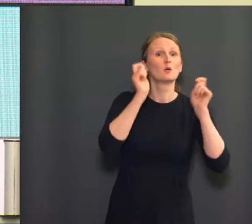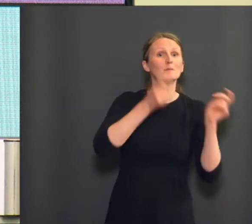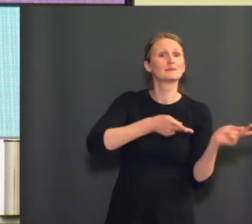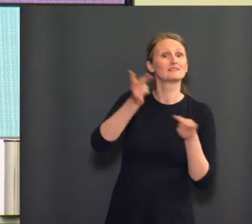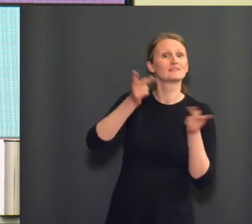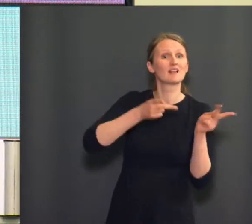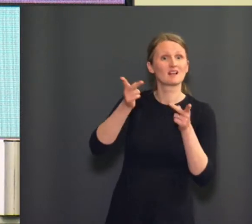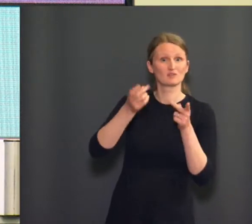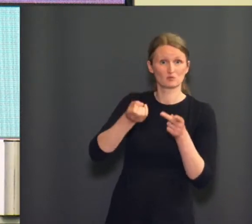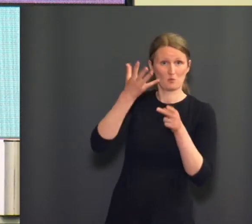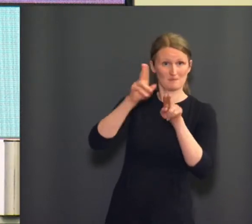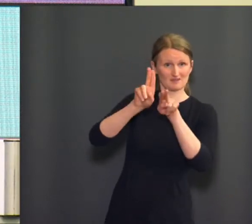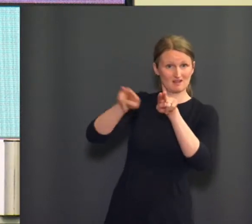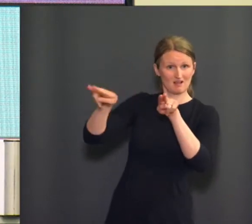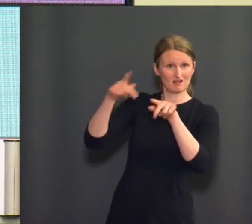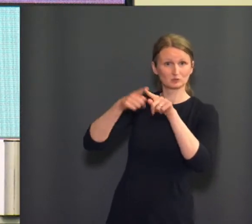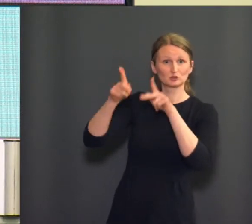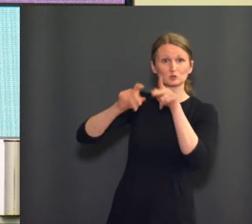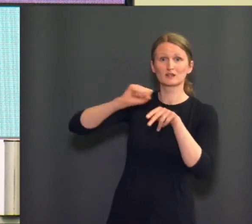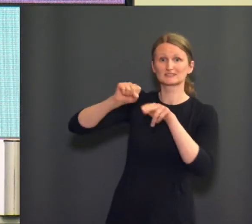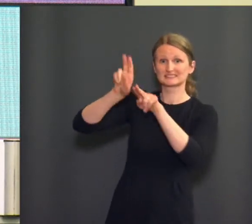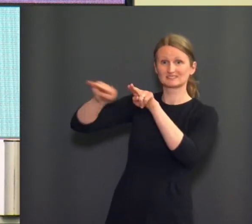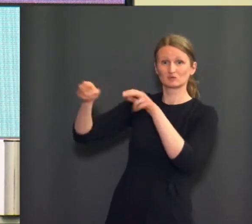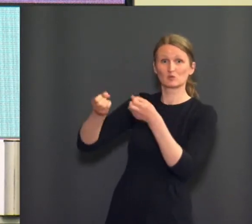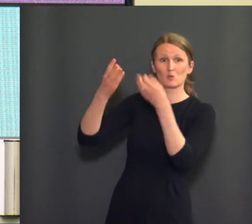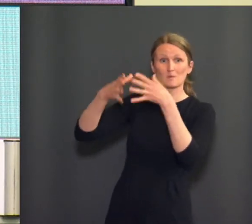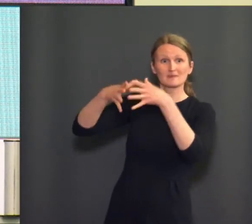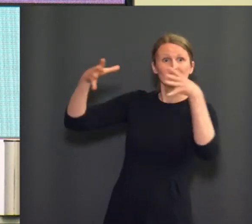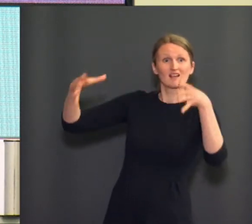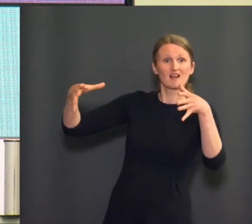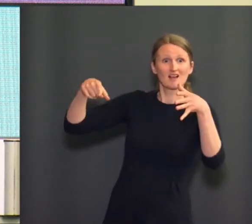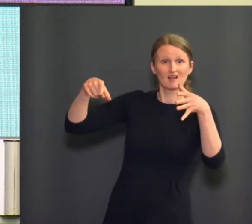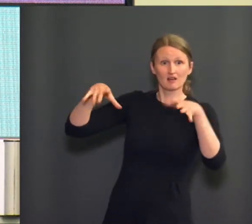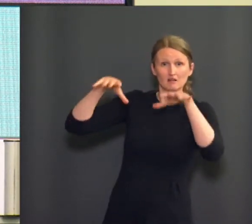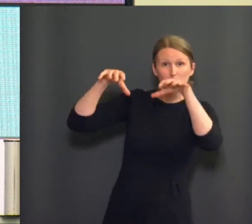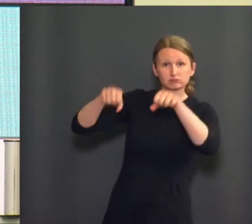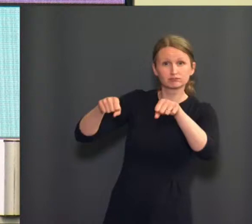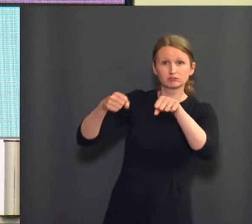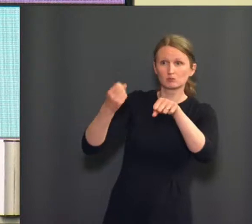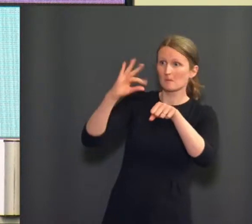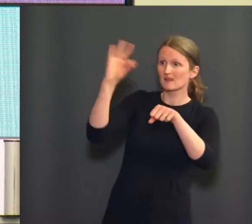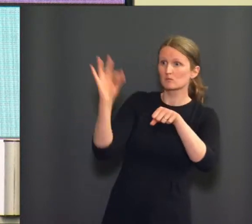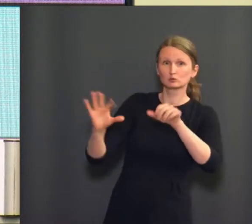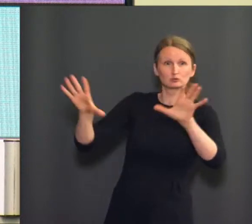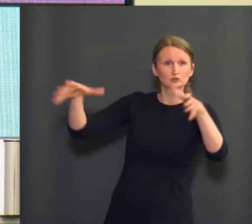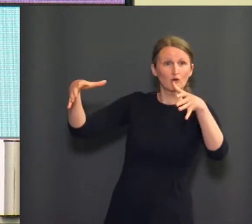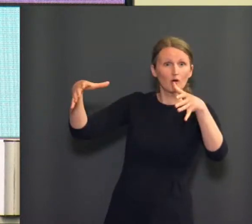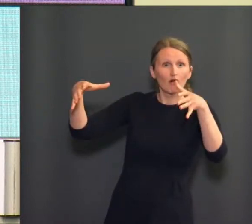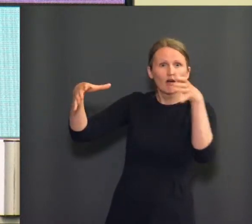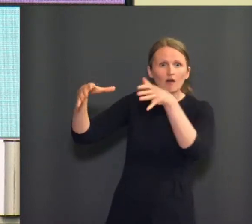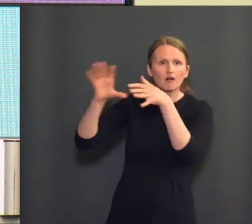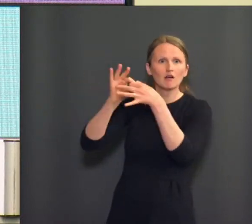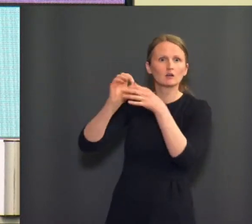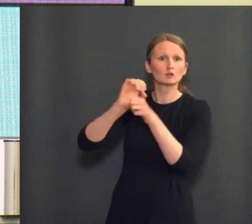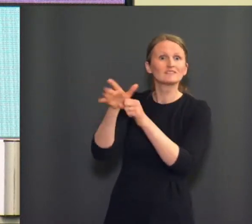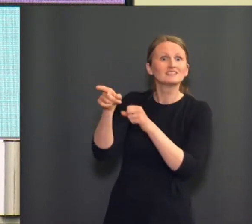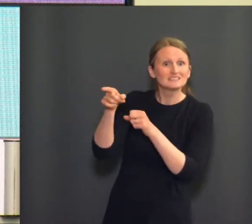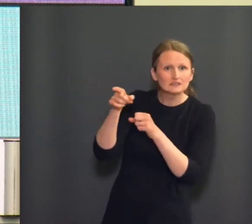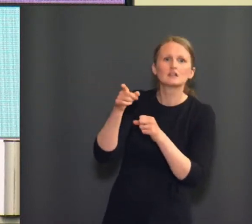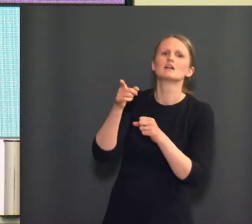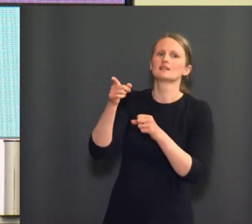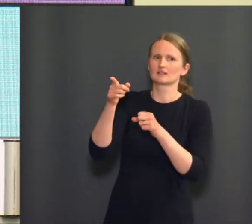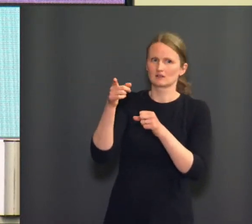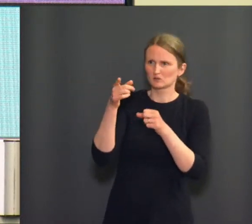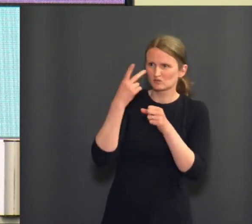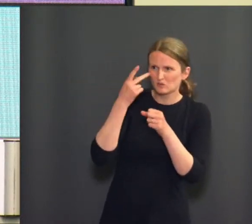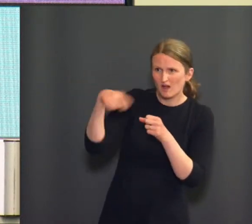viennent sur notre système de santé. Et on sait qu'on ne veut pas dépasser un certain poids de peur justement, comme on l'a déjà signalé, d'avoir